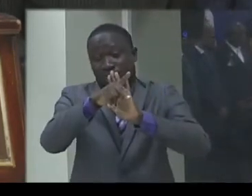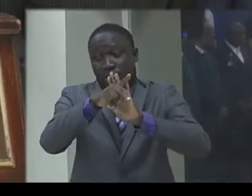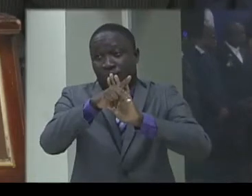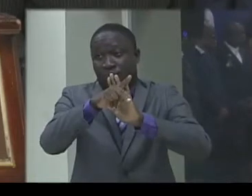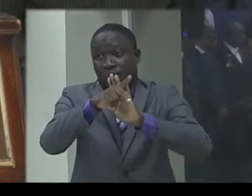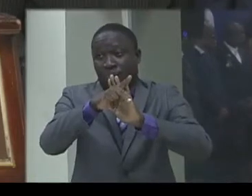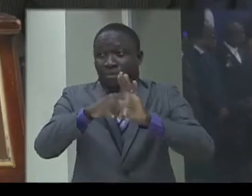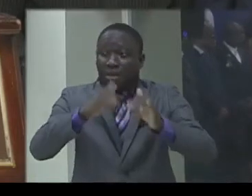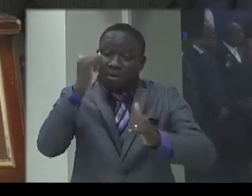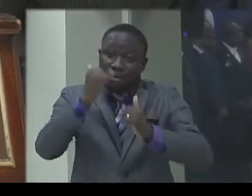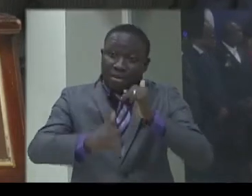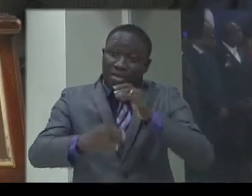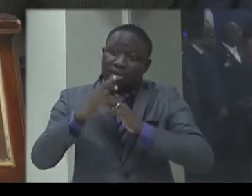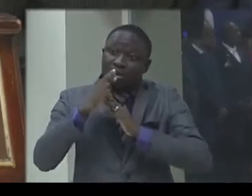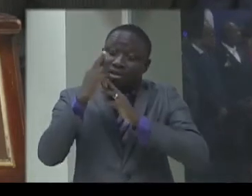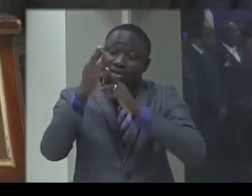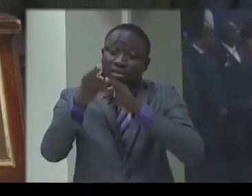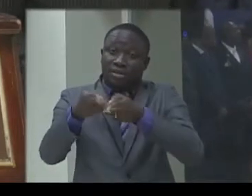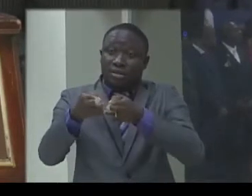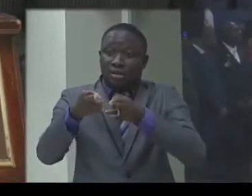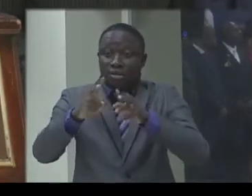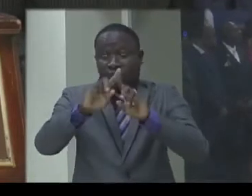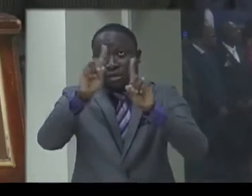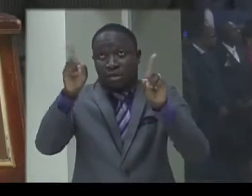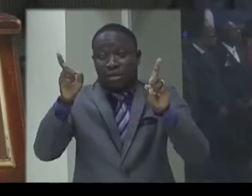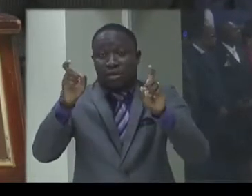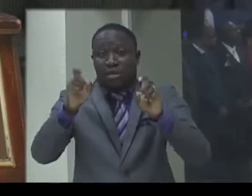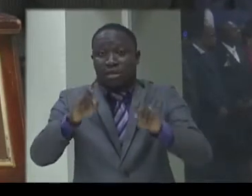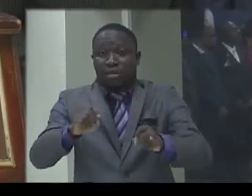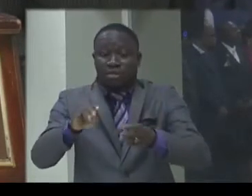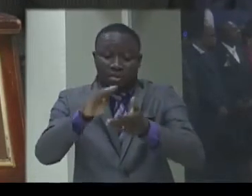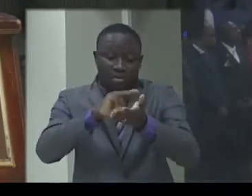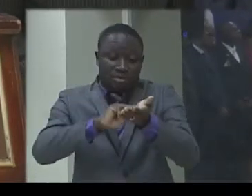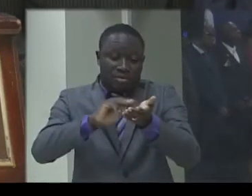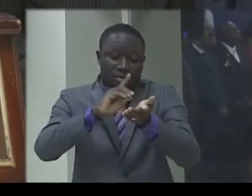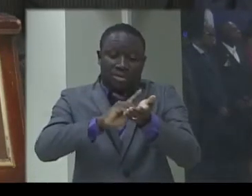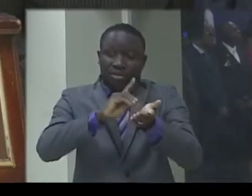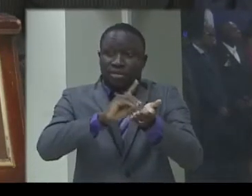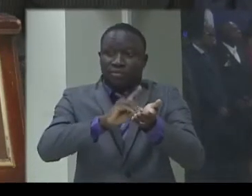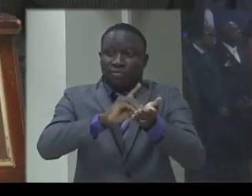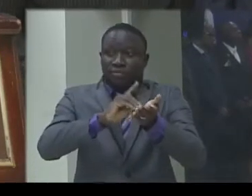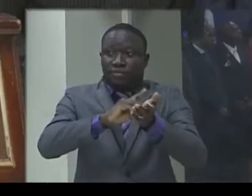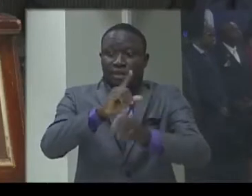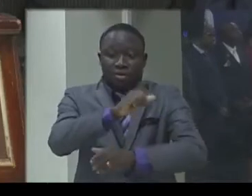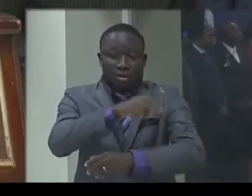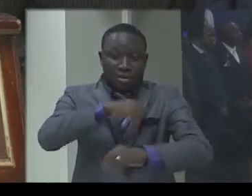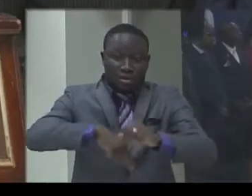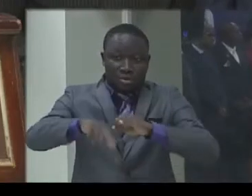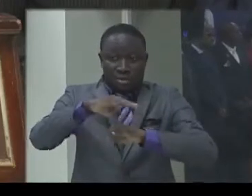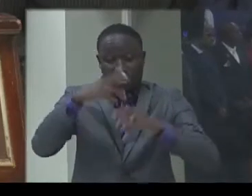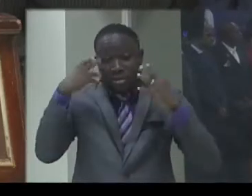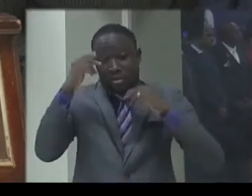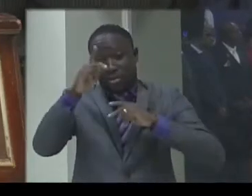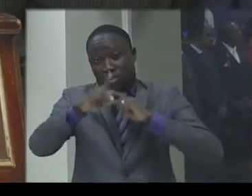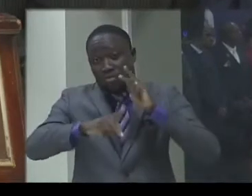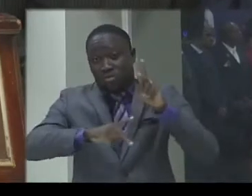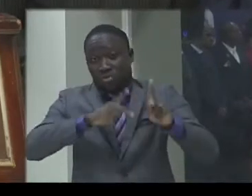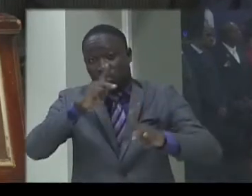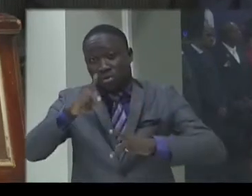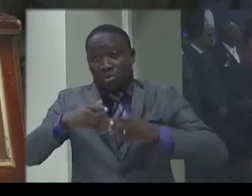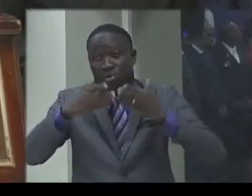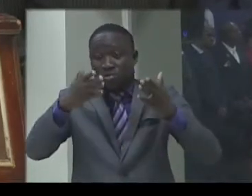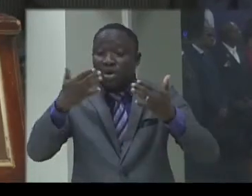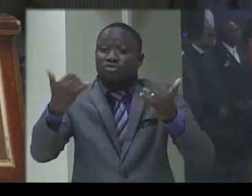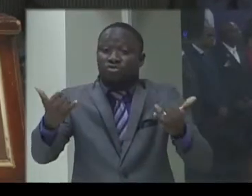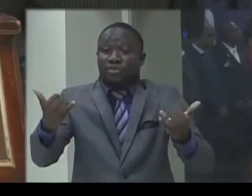d'apre denye rezultat, egzame medikal ke Laboratois Nasional Sante Publik baye